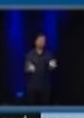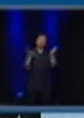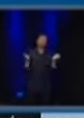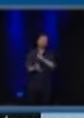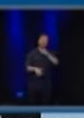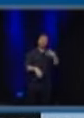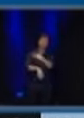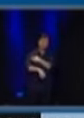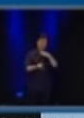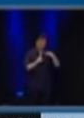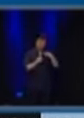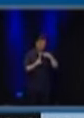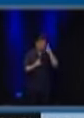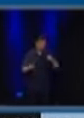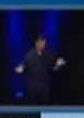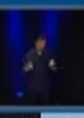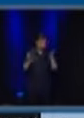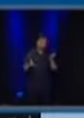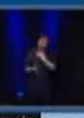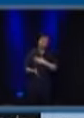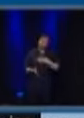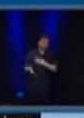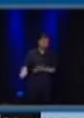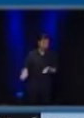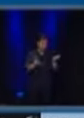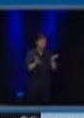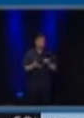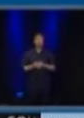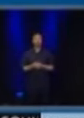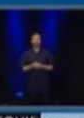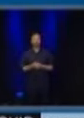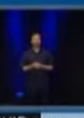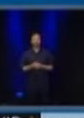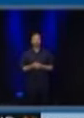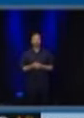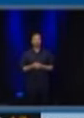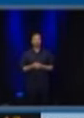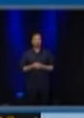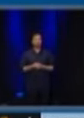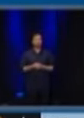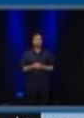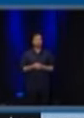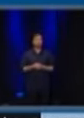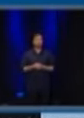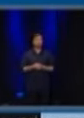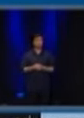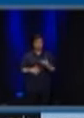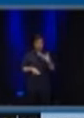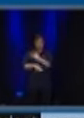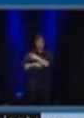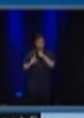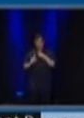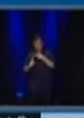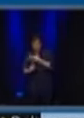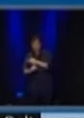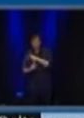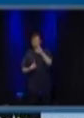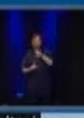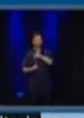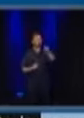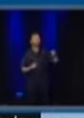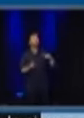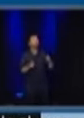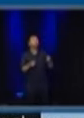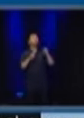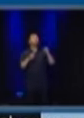faire vacciner deux doses. Il faut, en attendant aussi qu'on ait les deux doses, de continuer d'être